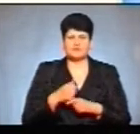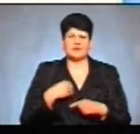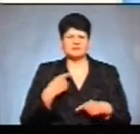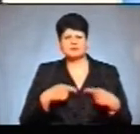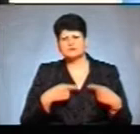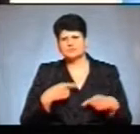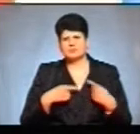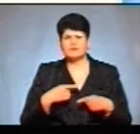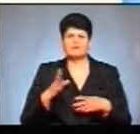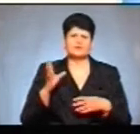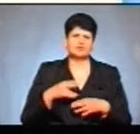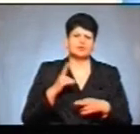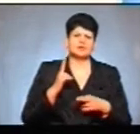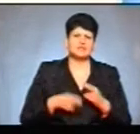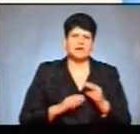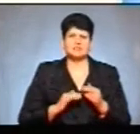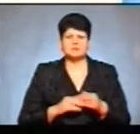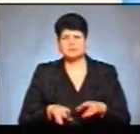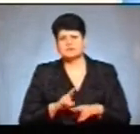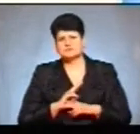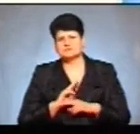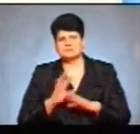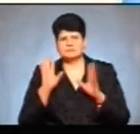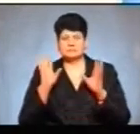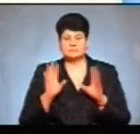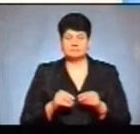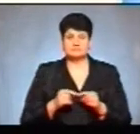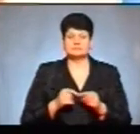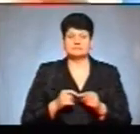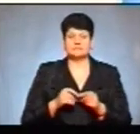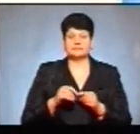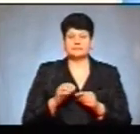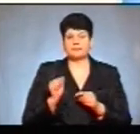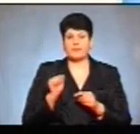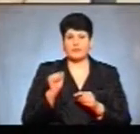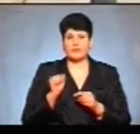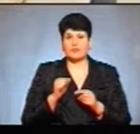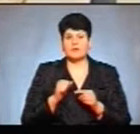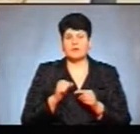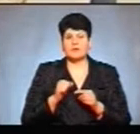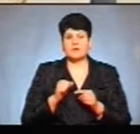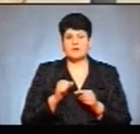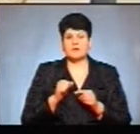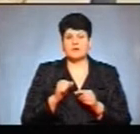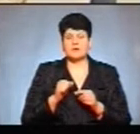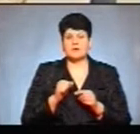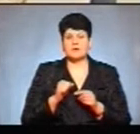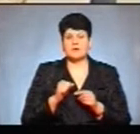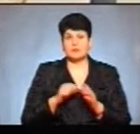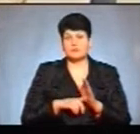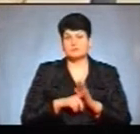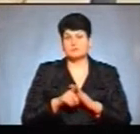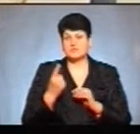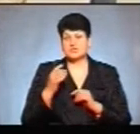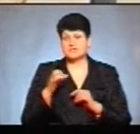критикували, що це все кінець, бізнес помре там всі і так далі, тому подібне. Апокаліптичні картини були. Настало 1 січня,